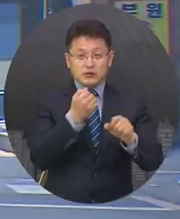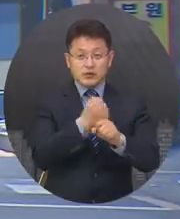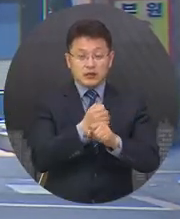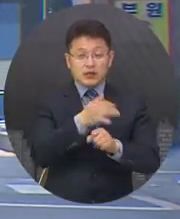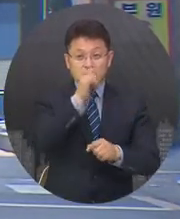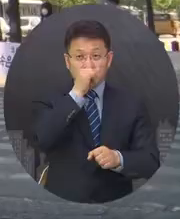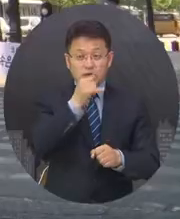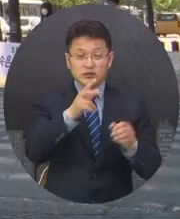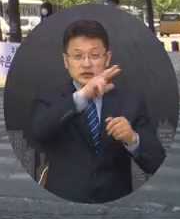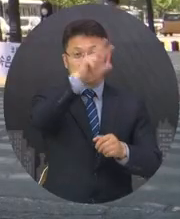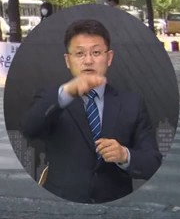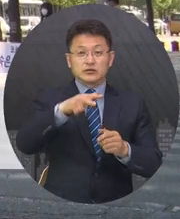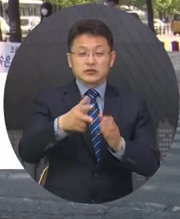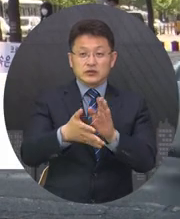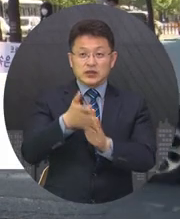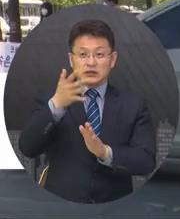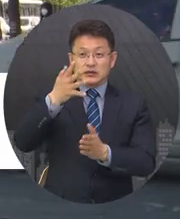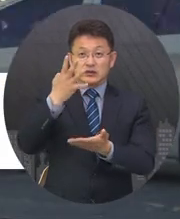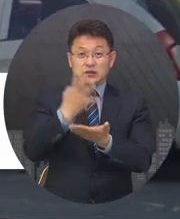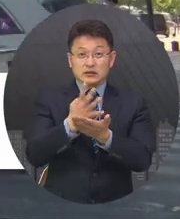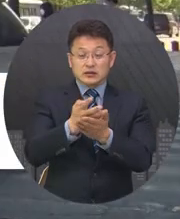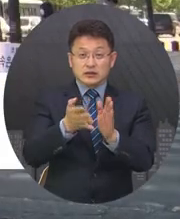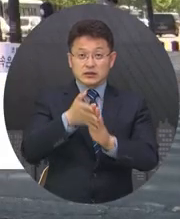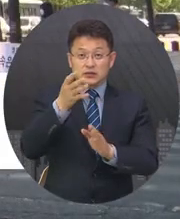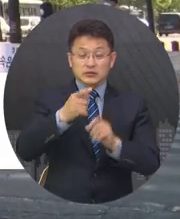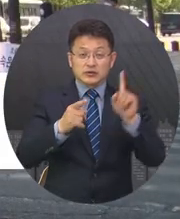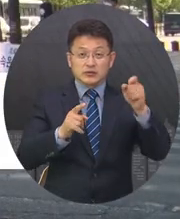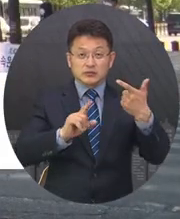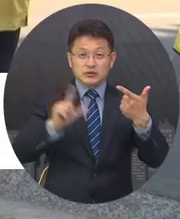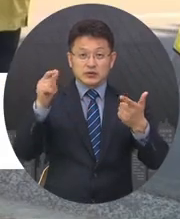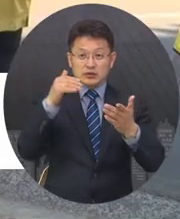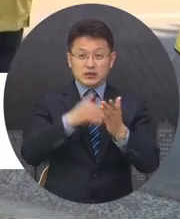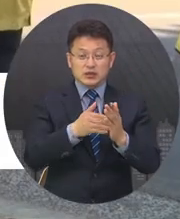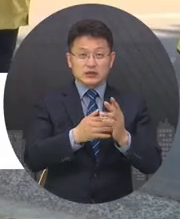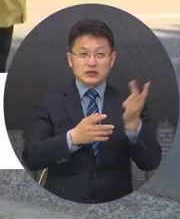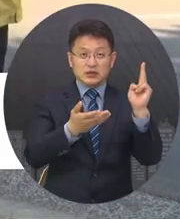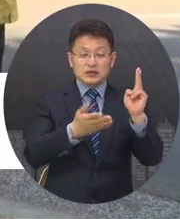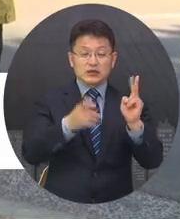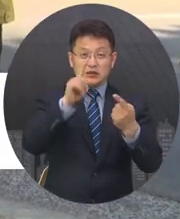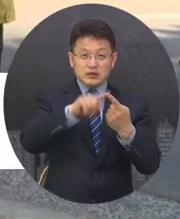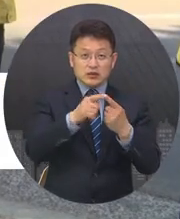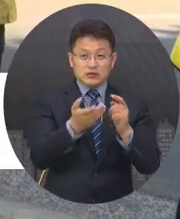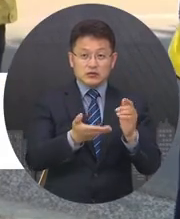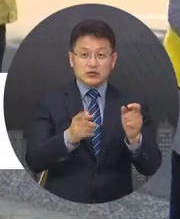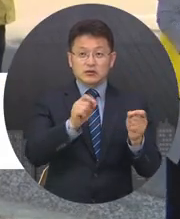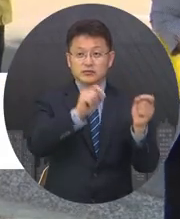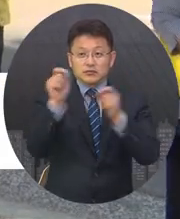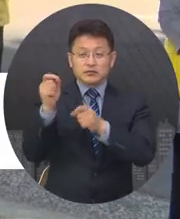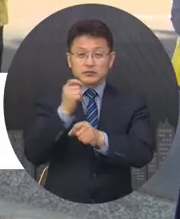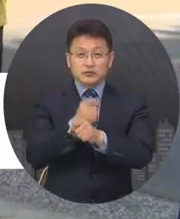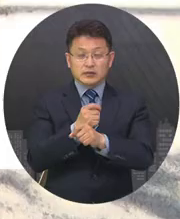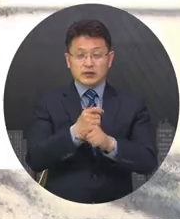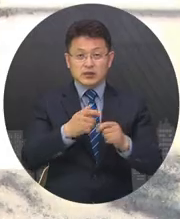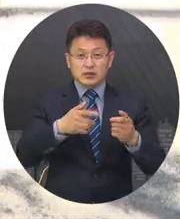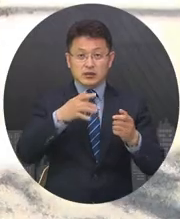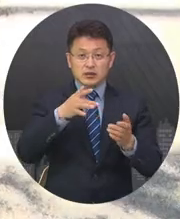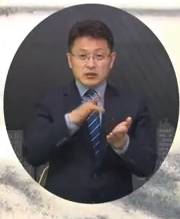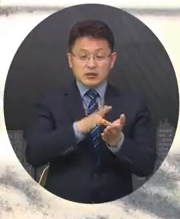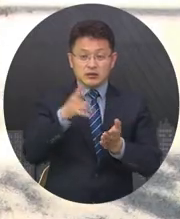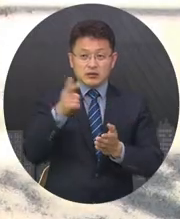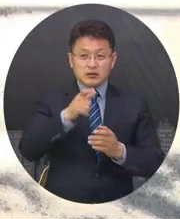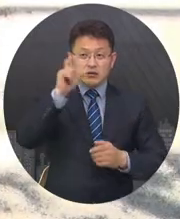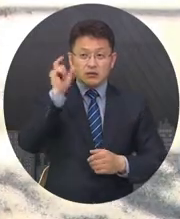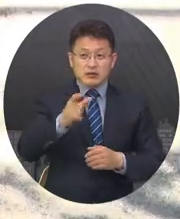반면 진주시와 사천시는 16일까지 거리두기 2단계를 더 연장해 방역의 고삐를 재고